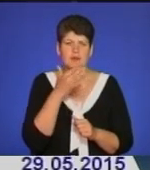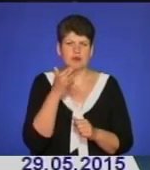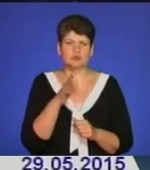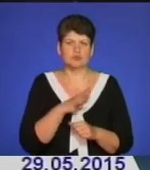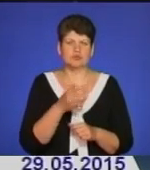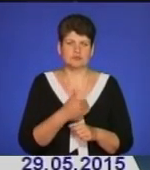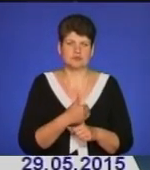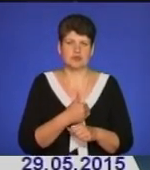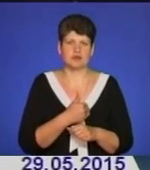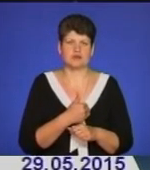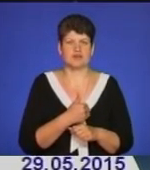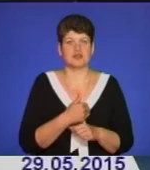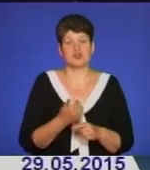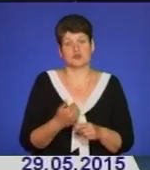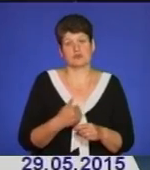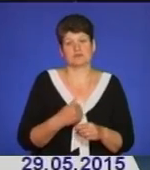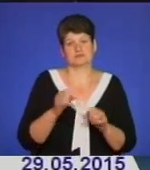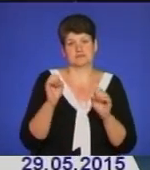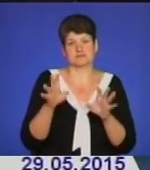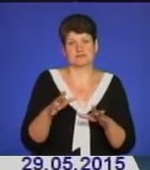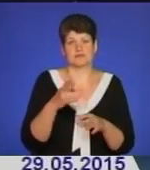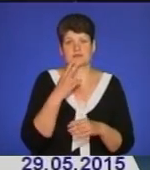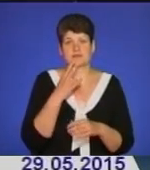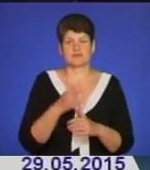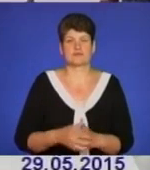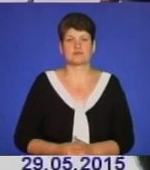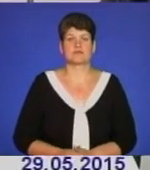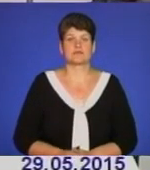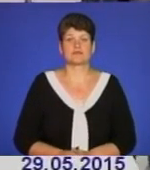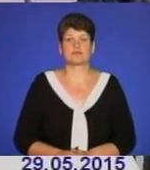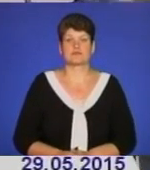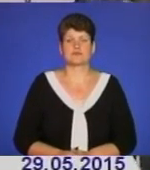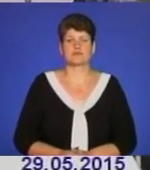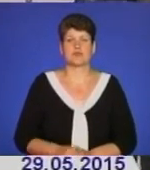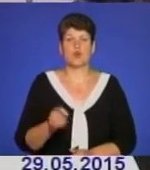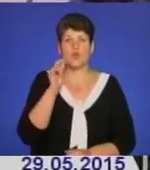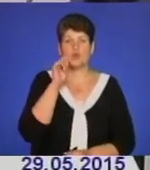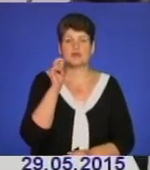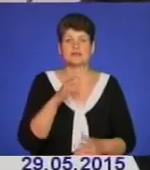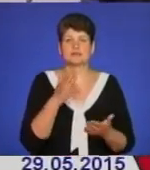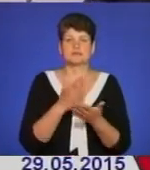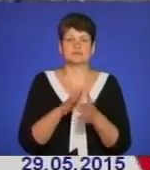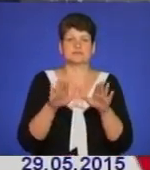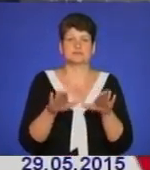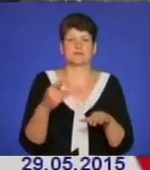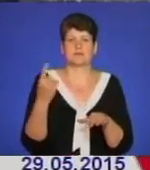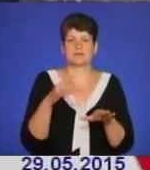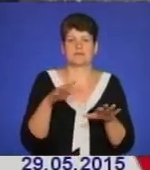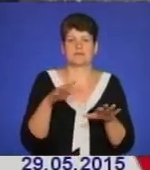і чи охочі курці позбувалися цигарок? Далі у сюжеті. Україна посідає одне з перших місць за кількістю смертей